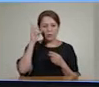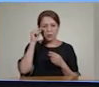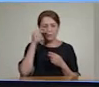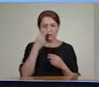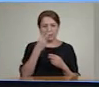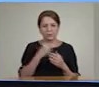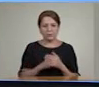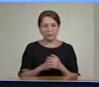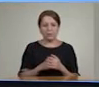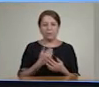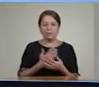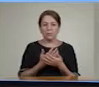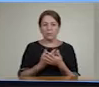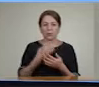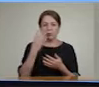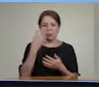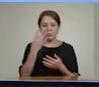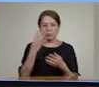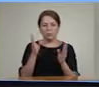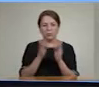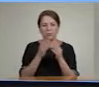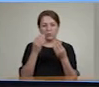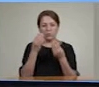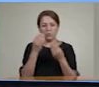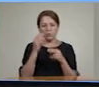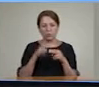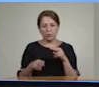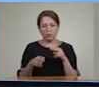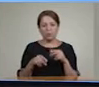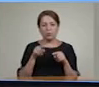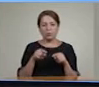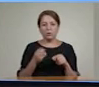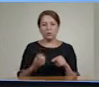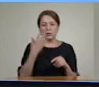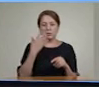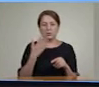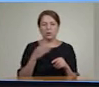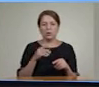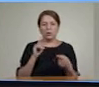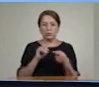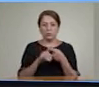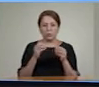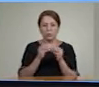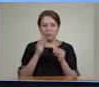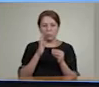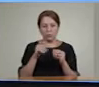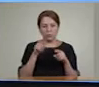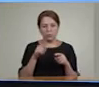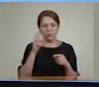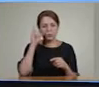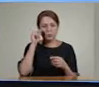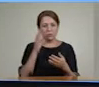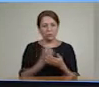bering. Masalan, 4 bilan tugagan, uni nechiga qo'shsak 10 bo'ladi. Mana shunday sonni topishimiz